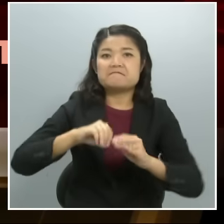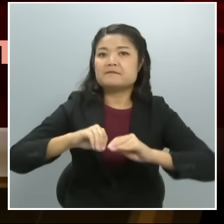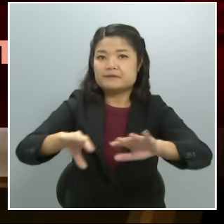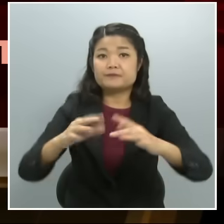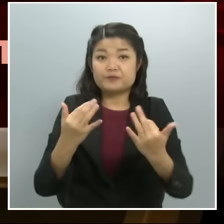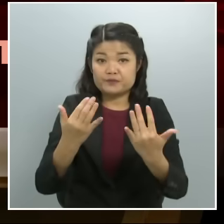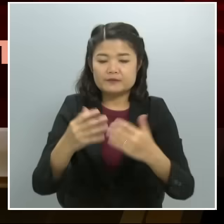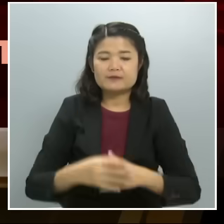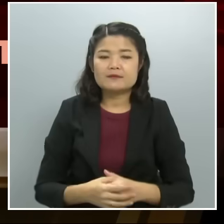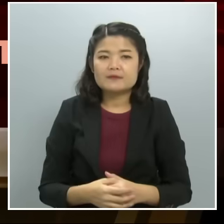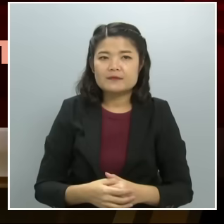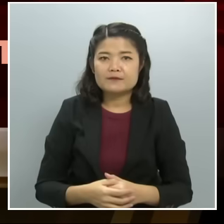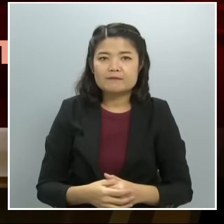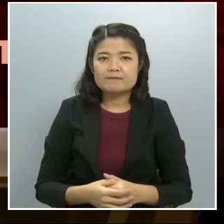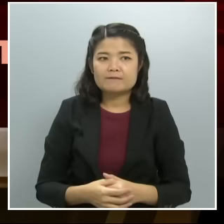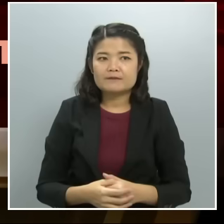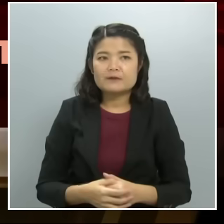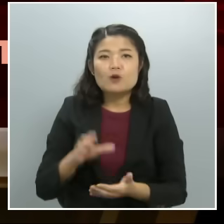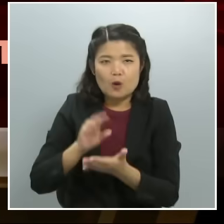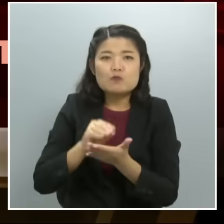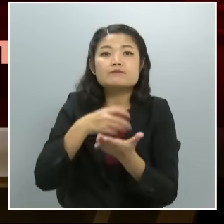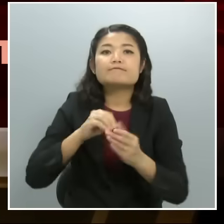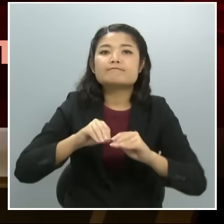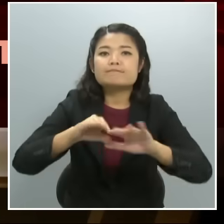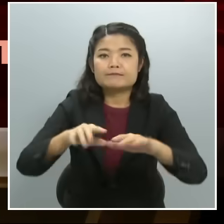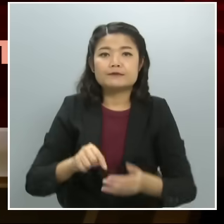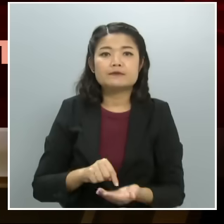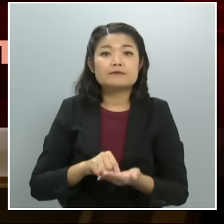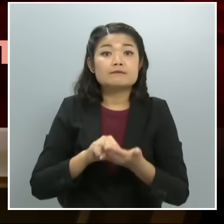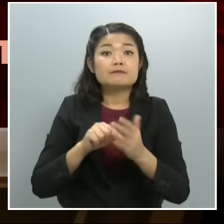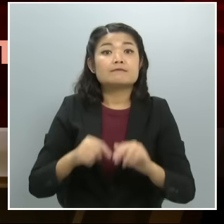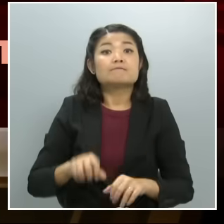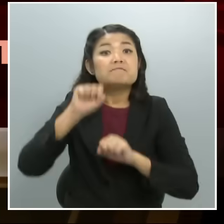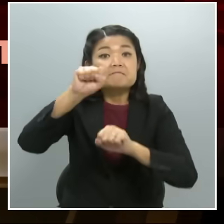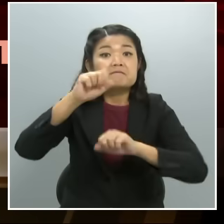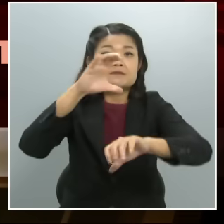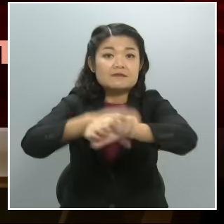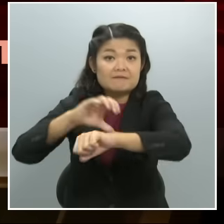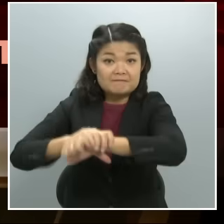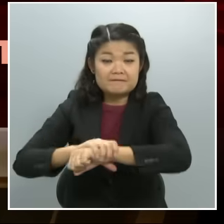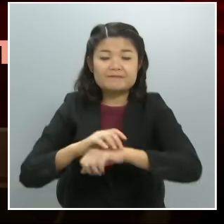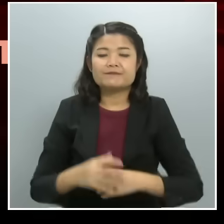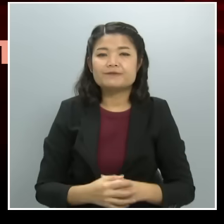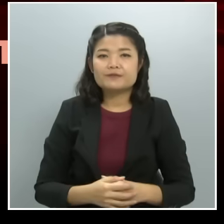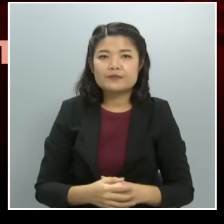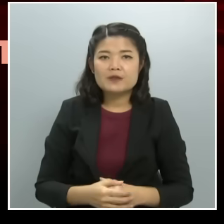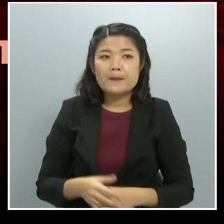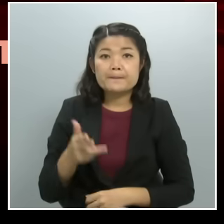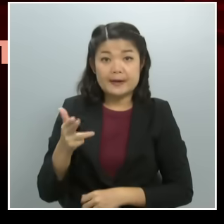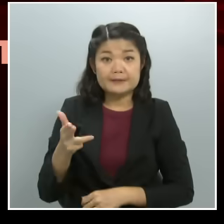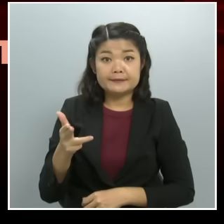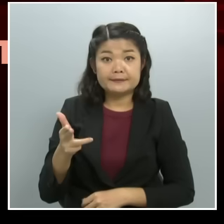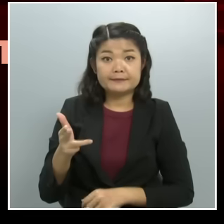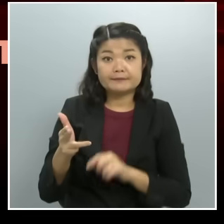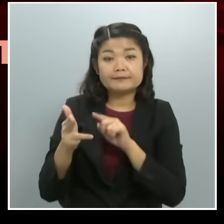การณ์นี้แต่อันนี้เบื้องต้นที่ถูกออกหมายจับถัดมาปืนครับปื